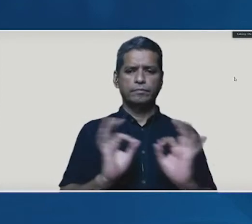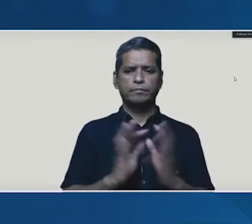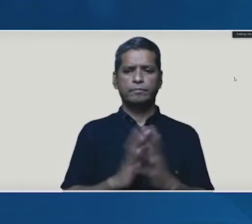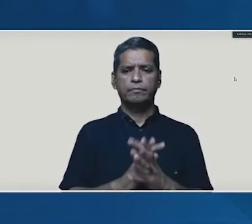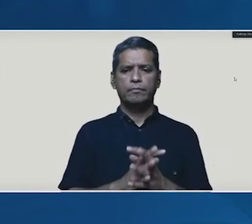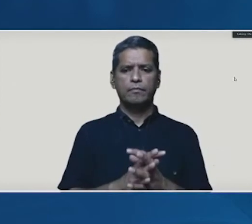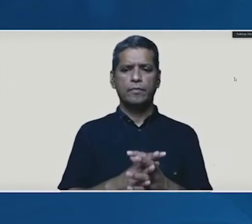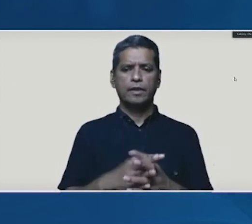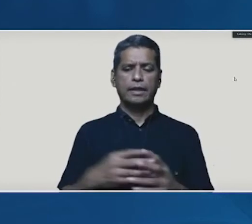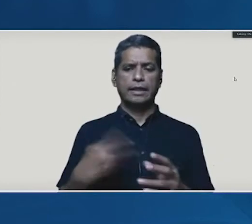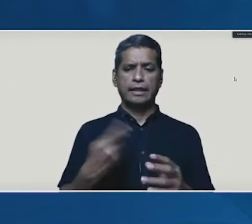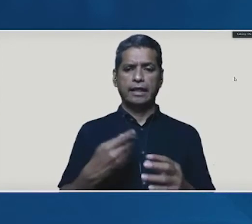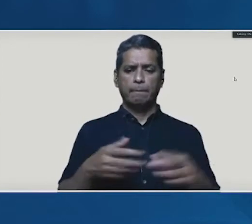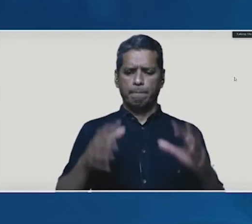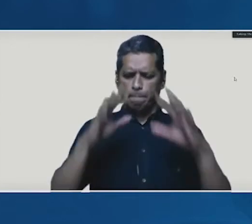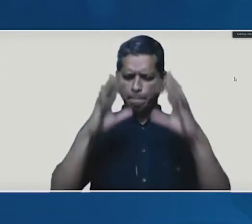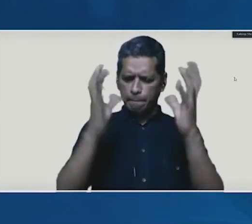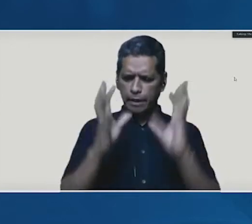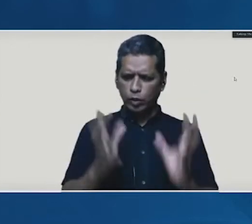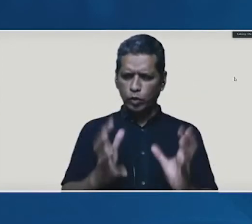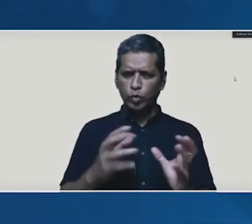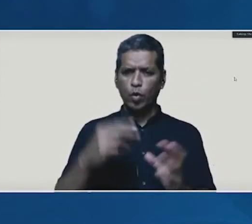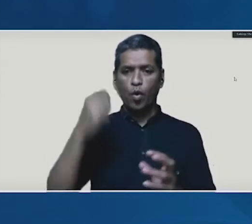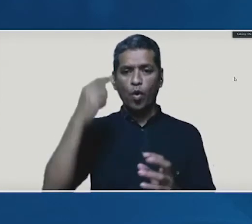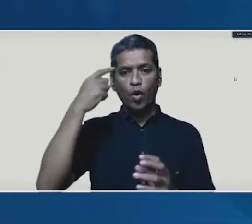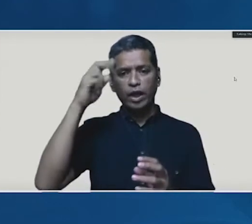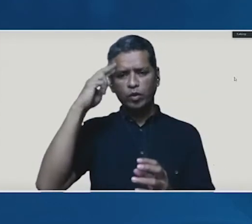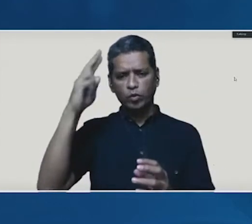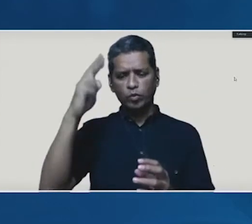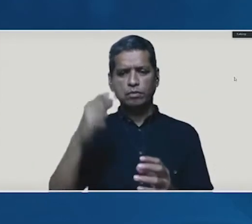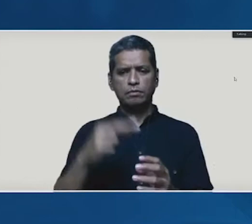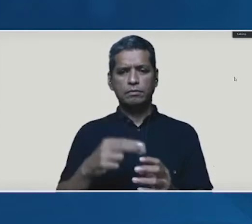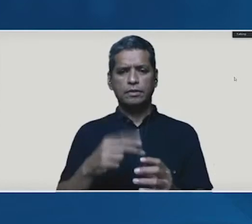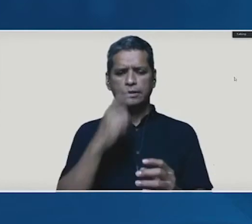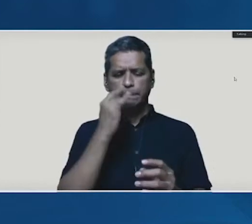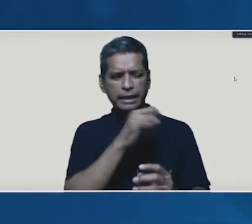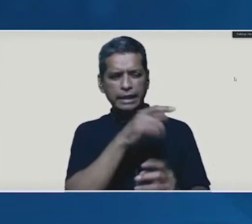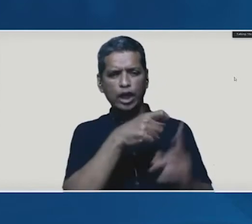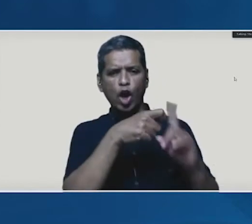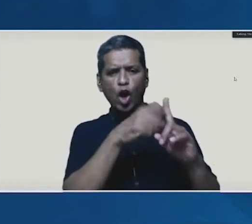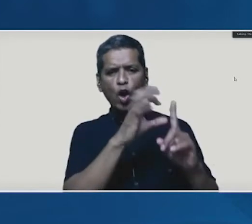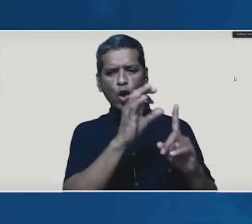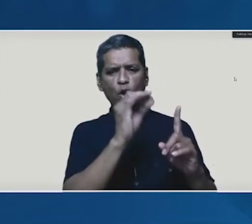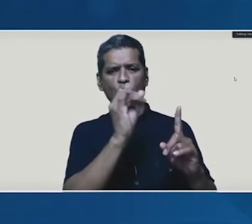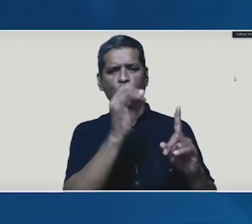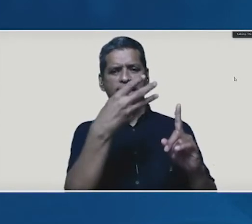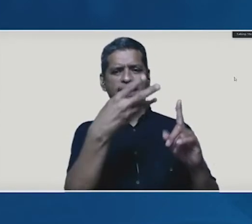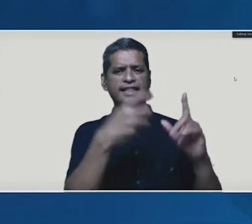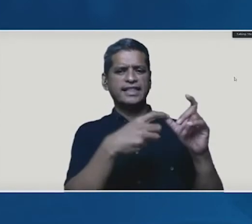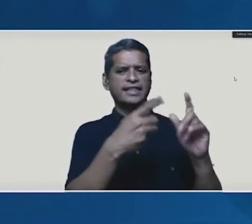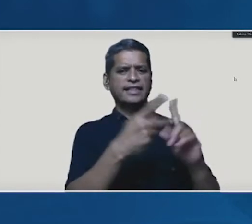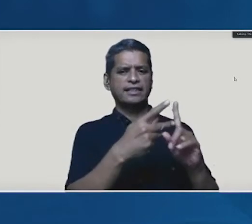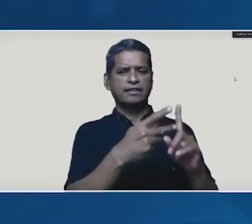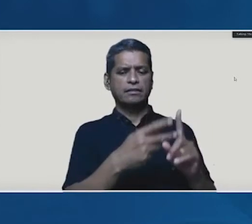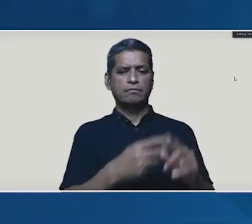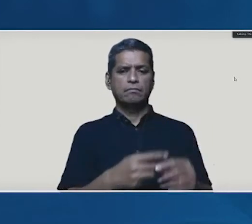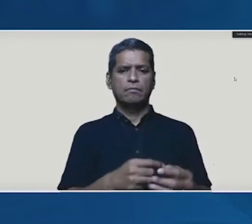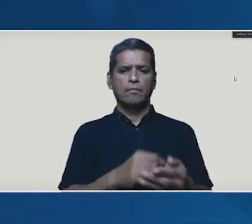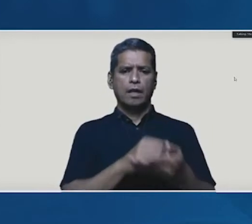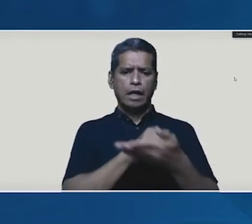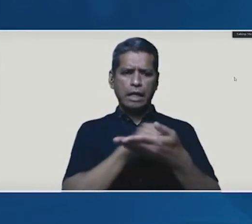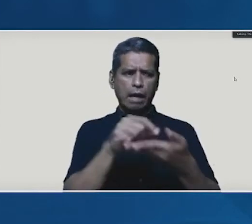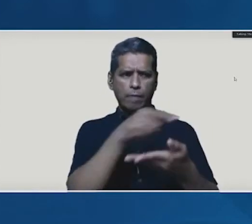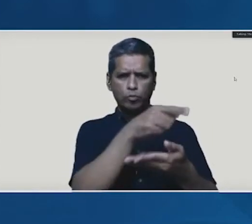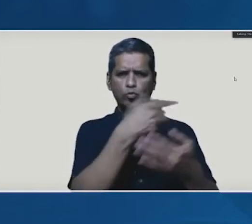dibentuk dalam kandungan ibu kita kongres buktinya namanya sudah disebut 100 tahun sebelumnya